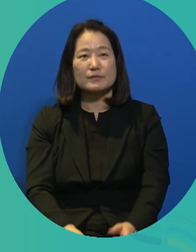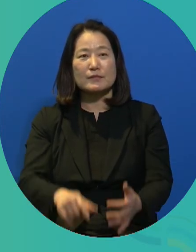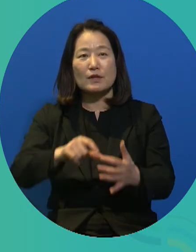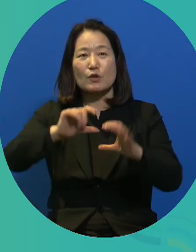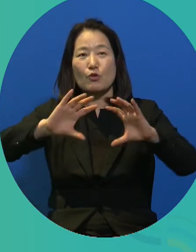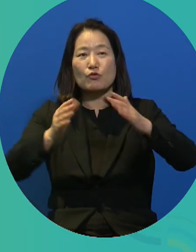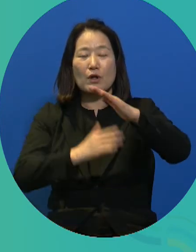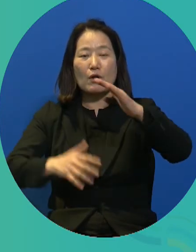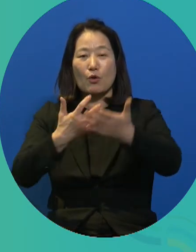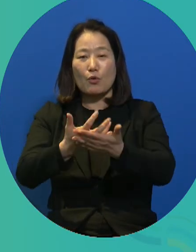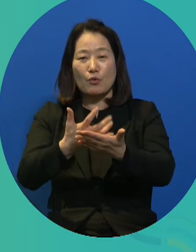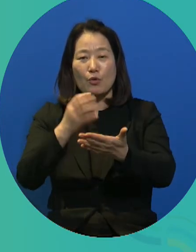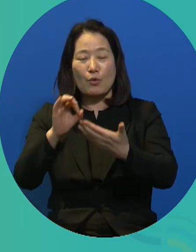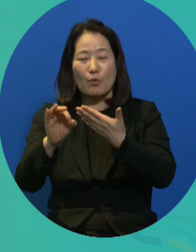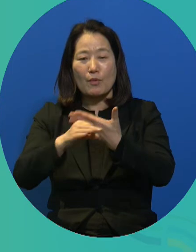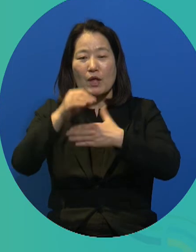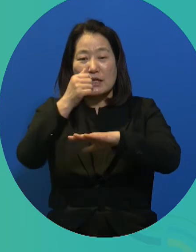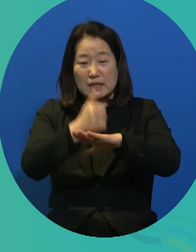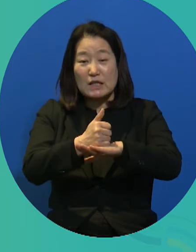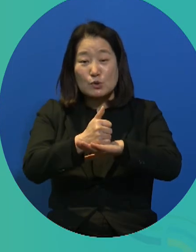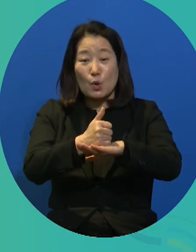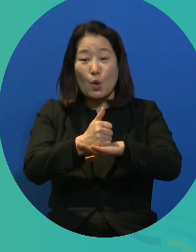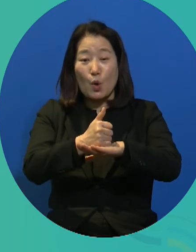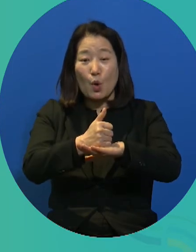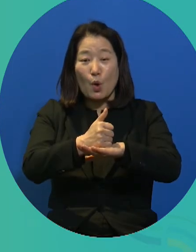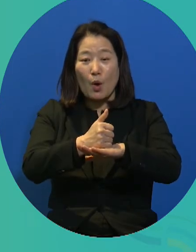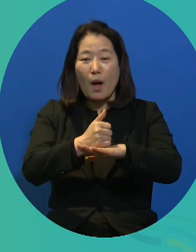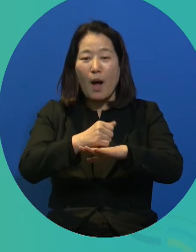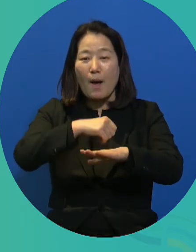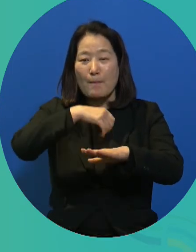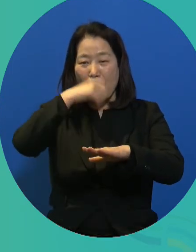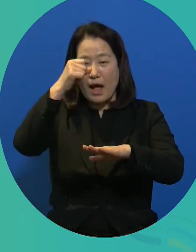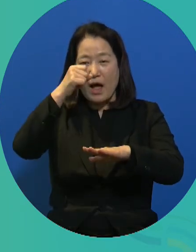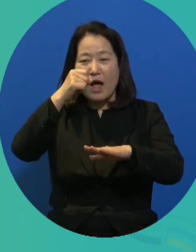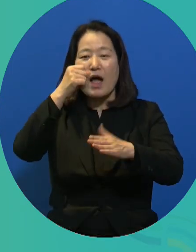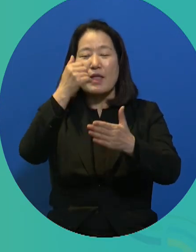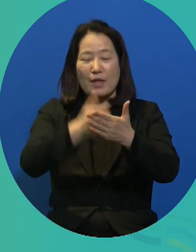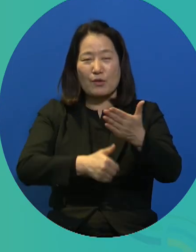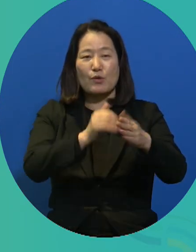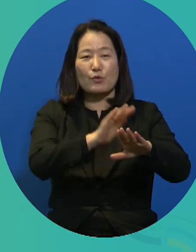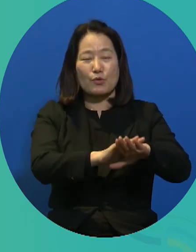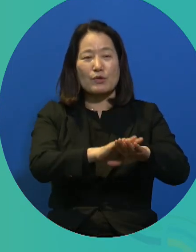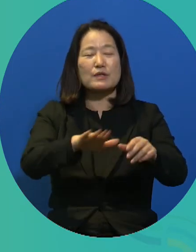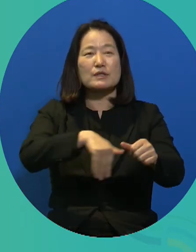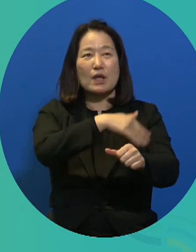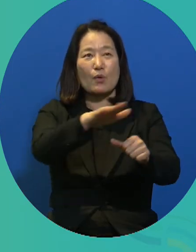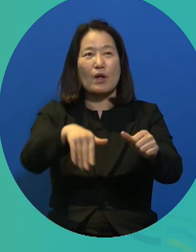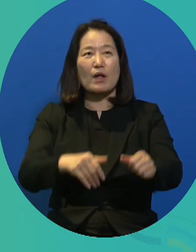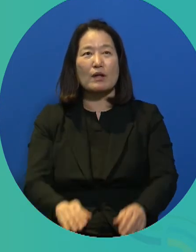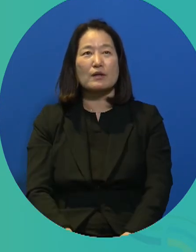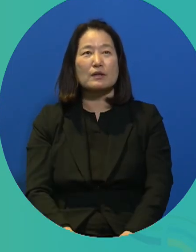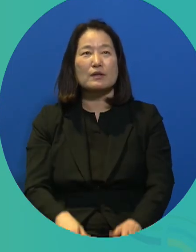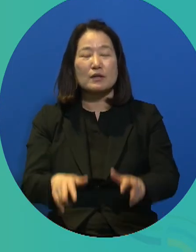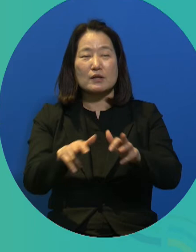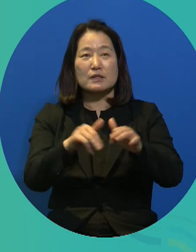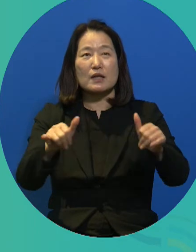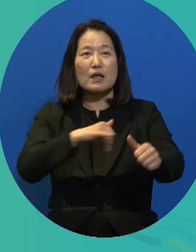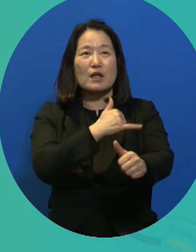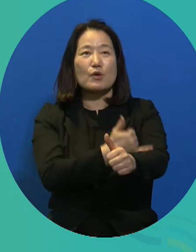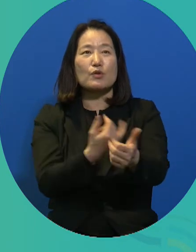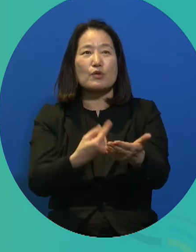선택의정서가 이제 최종적인 절차만을 남겨놓고 있는 상황입니다. 장애인 인권을